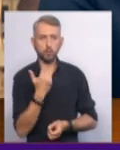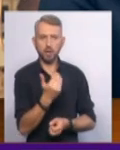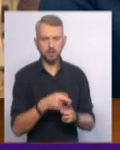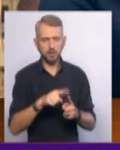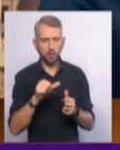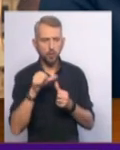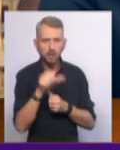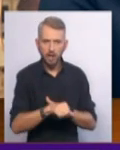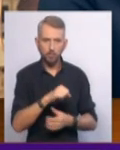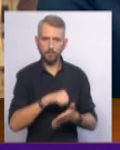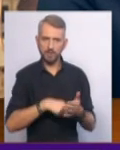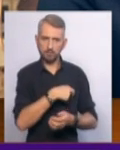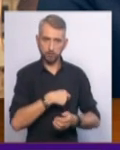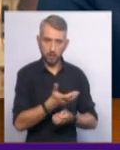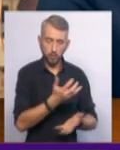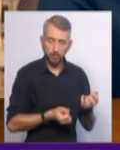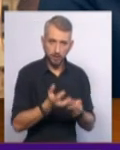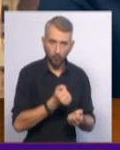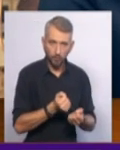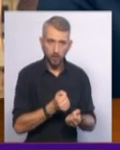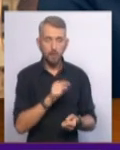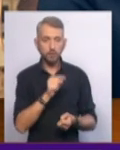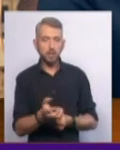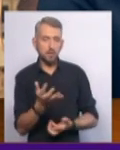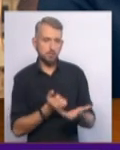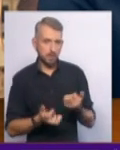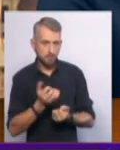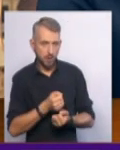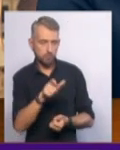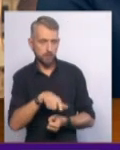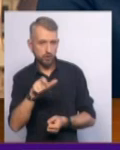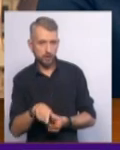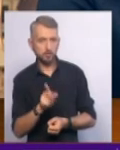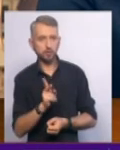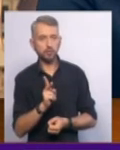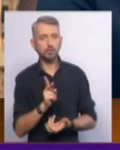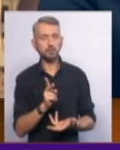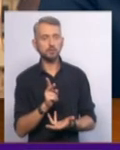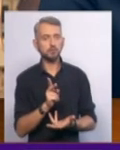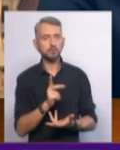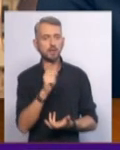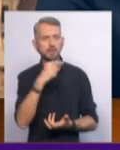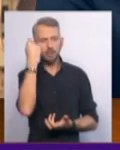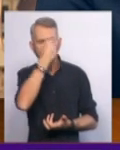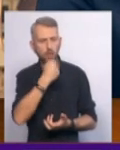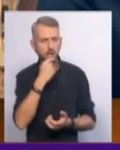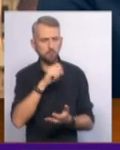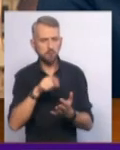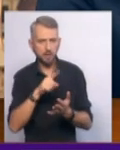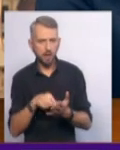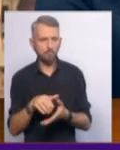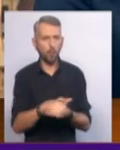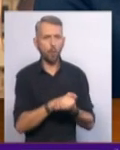від депутатського прийому. Вони приймають мешканців, які з індивідуальними питаннями,